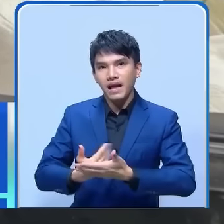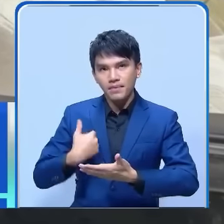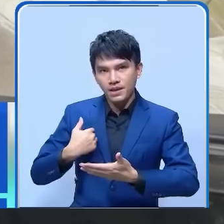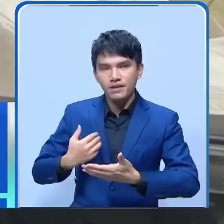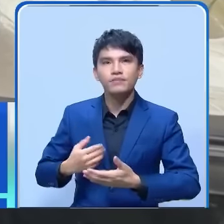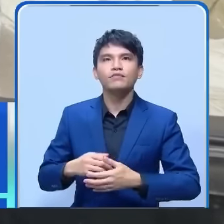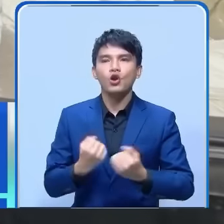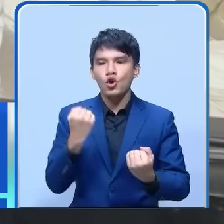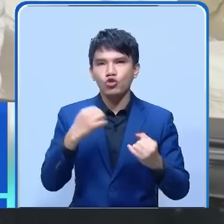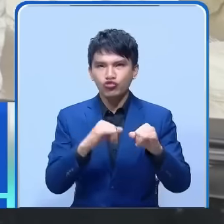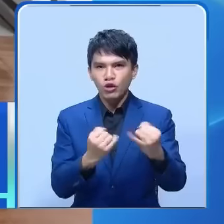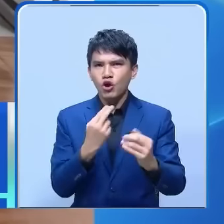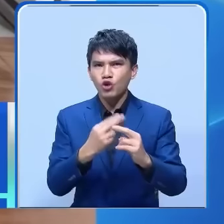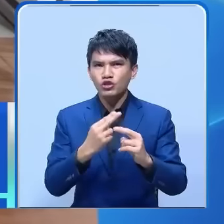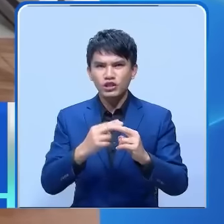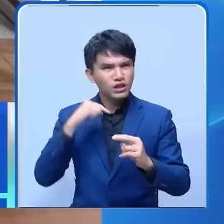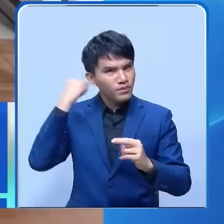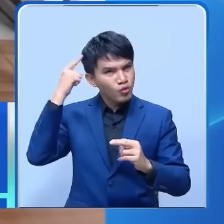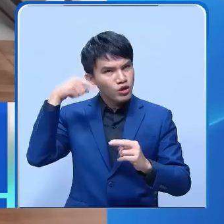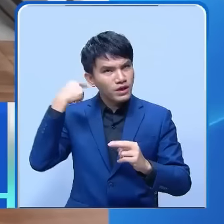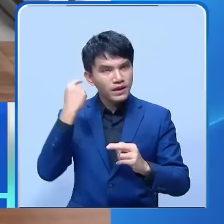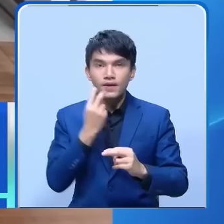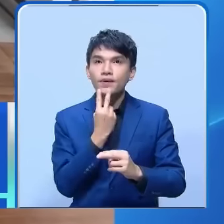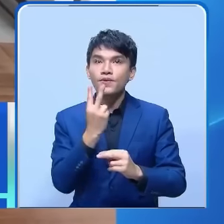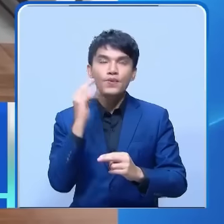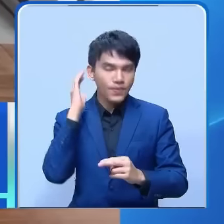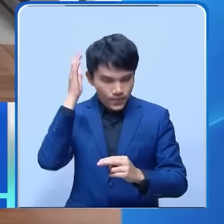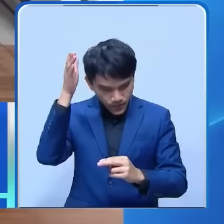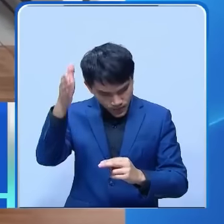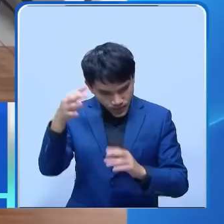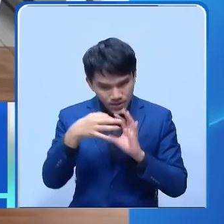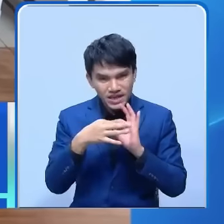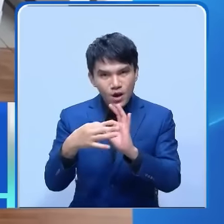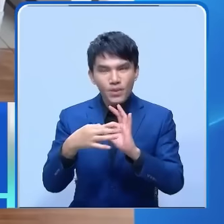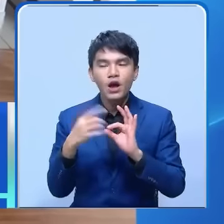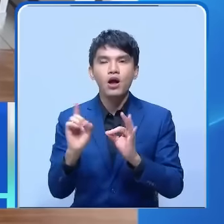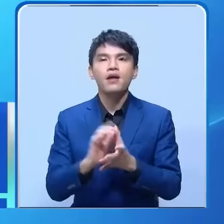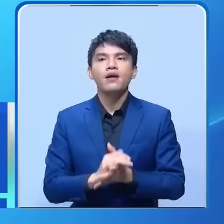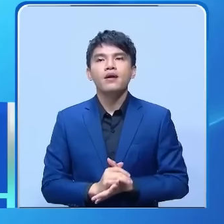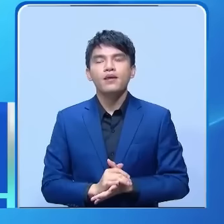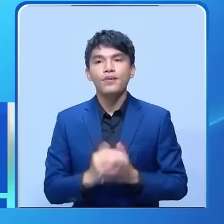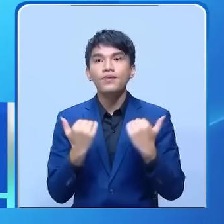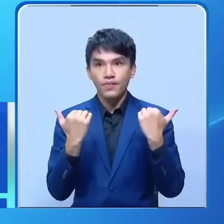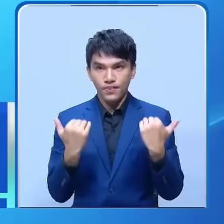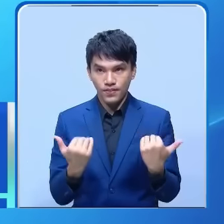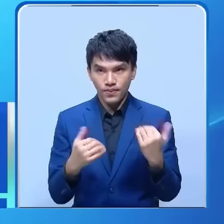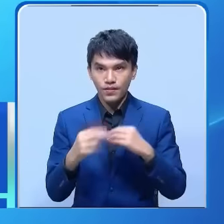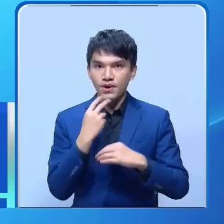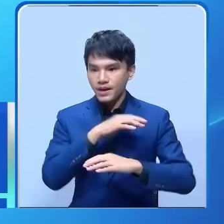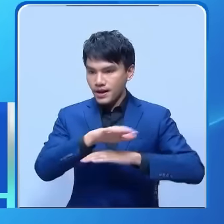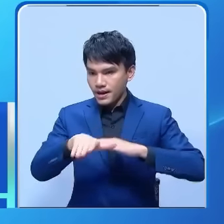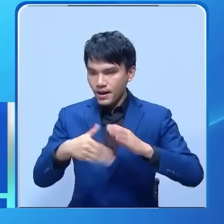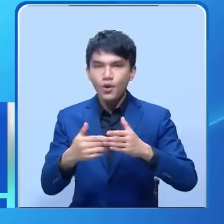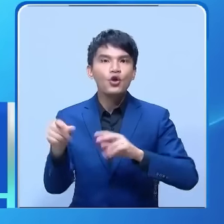ครอบครองรถเป็นชื่อผู้หญิงคนหนึ่งเดี๋ยวตรวจสอบต่อนะคะว่ามีส่วนเกี่ยวข้องอย่างไรเบื้องต้นสอบสวนทั้งหมดให้การ